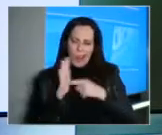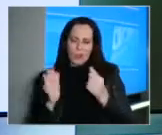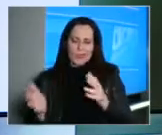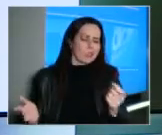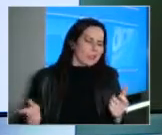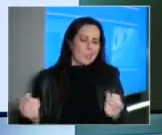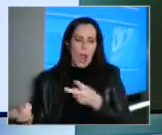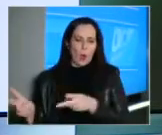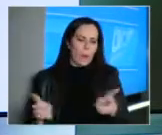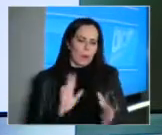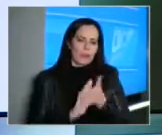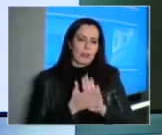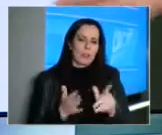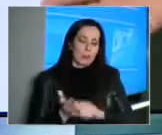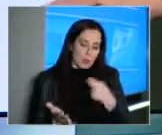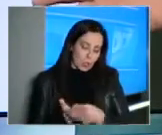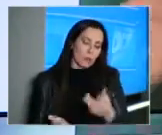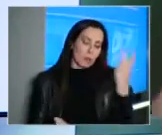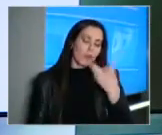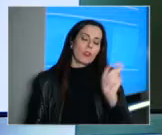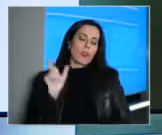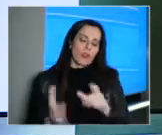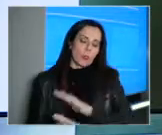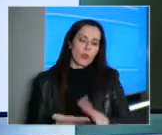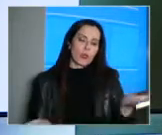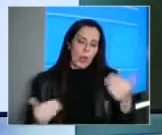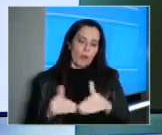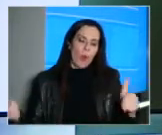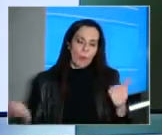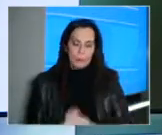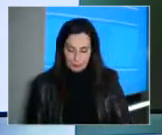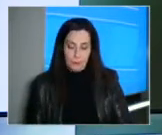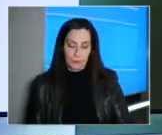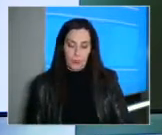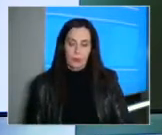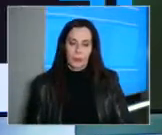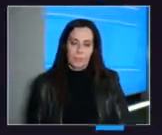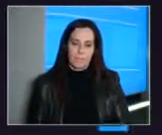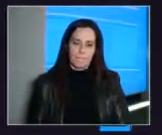הרוגים פה, קצת הרוגים שם, מי שמשלם את המחיר כמובן האנשים על הקרקע. נכון מאוד.